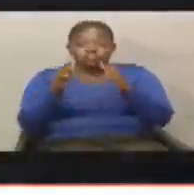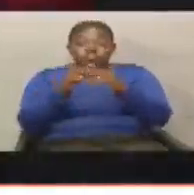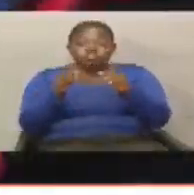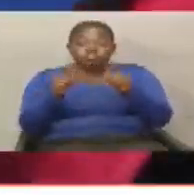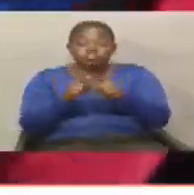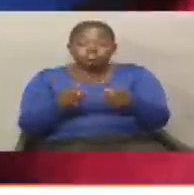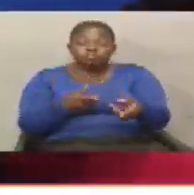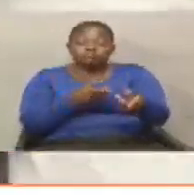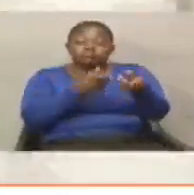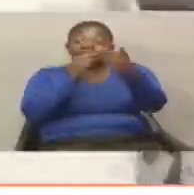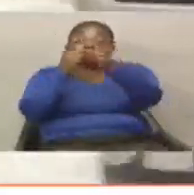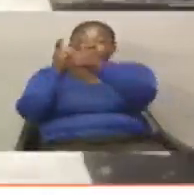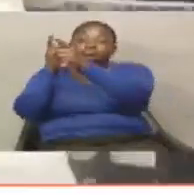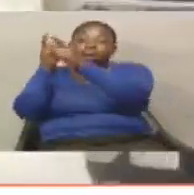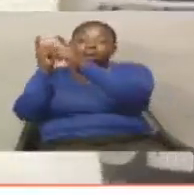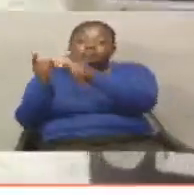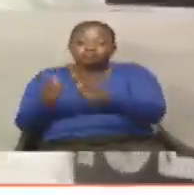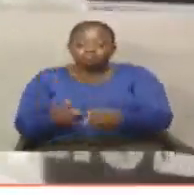yatulisiza n'amasasi mu bbanga.